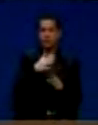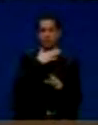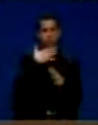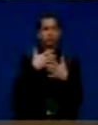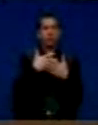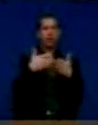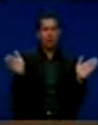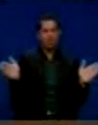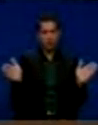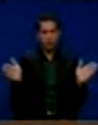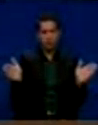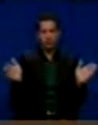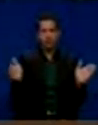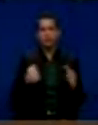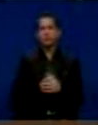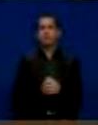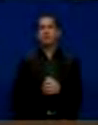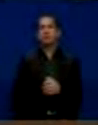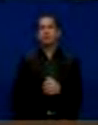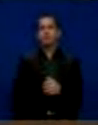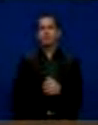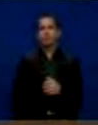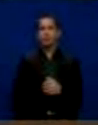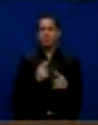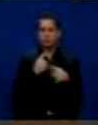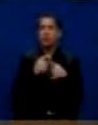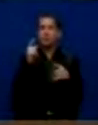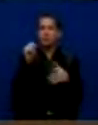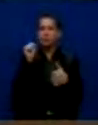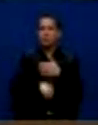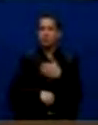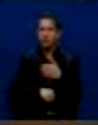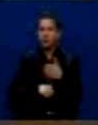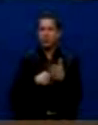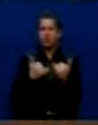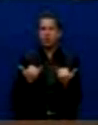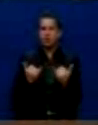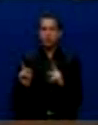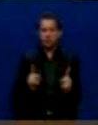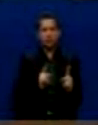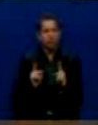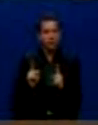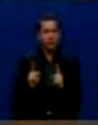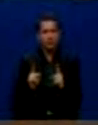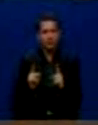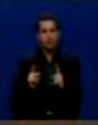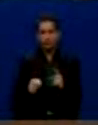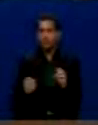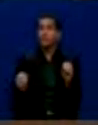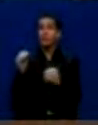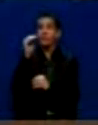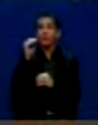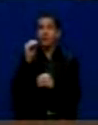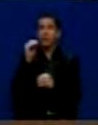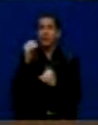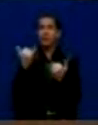pra e në farë mënyrë e sankcionon një gjendje e cila del për tej për masave të